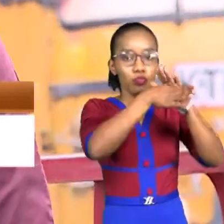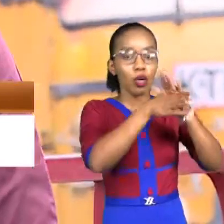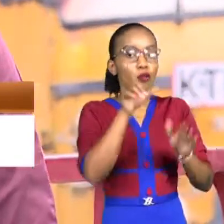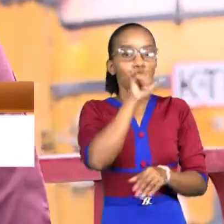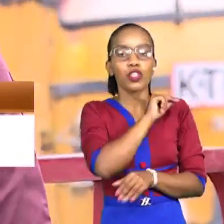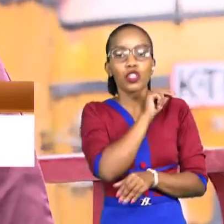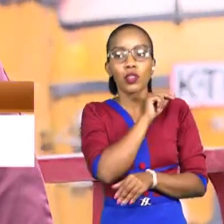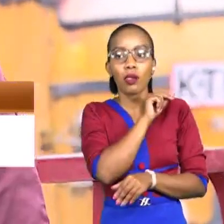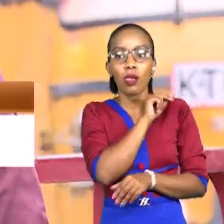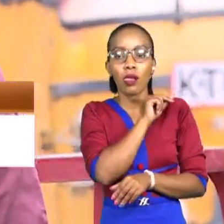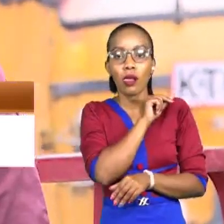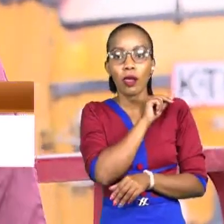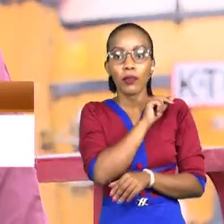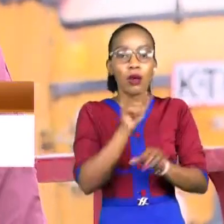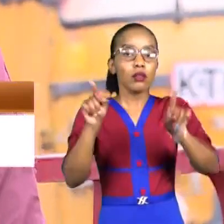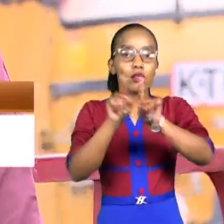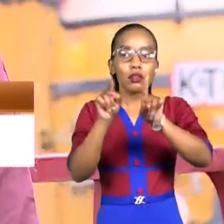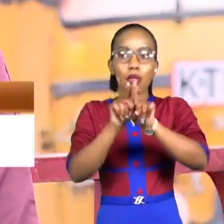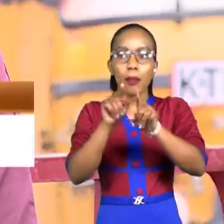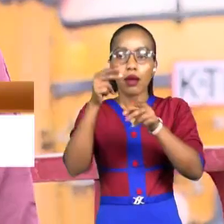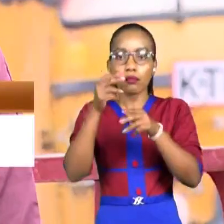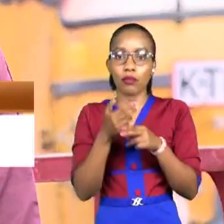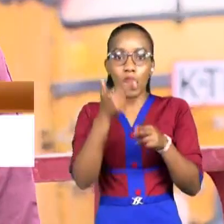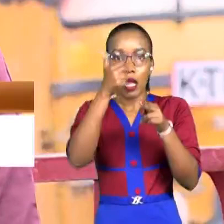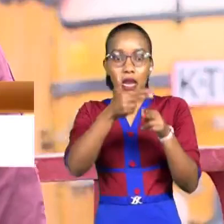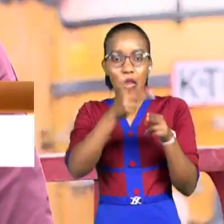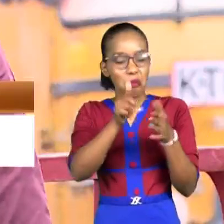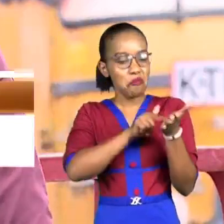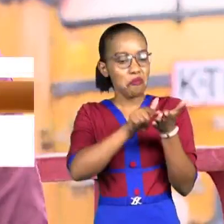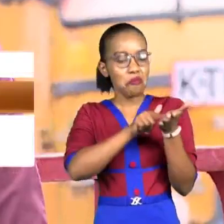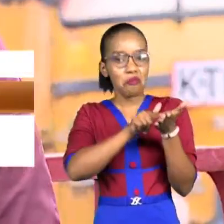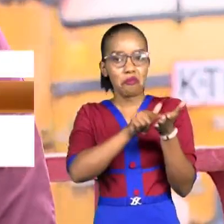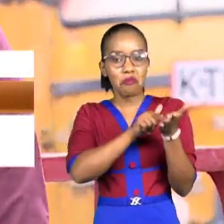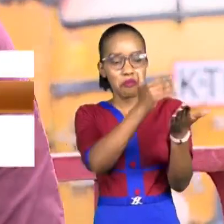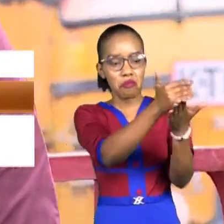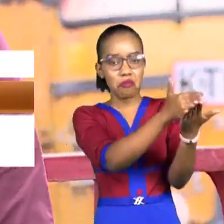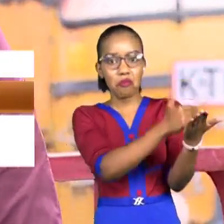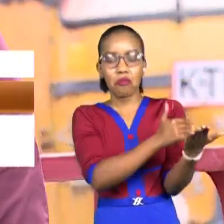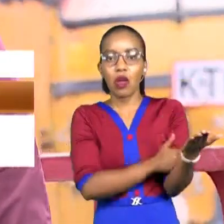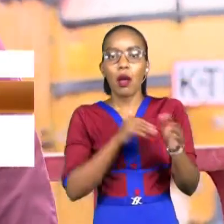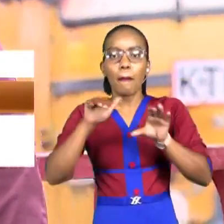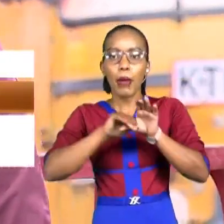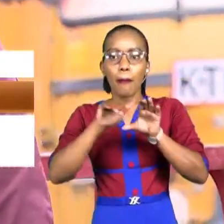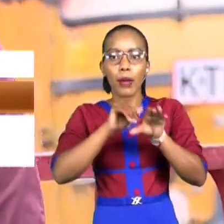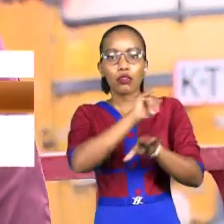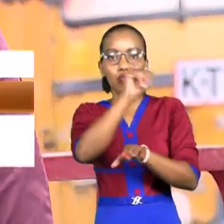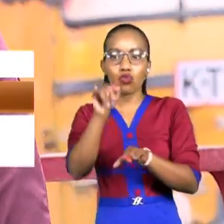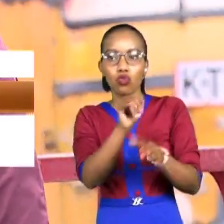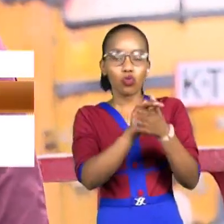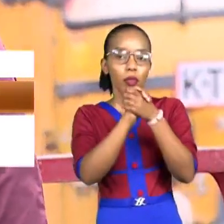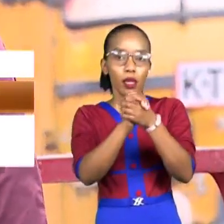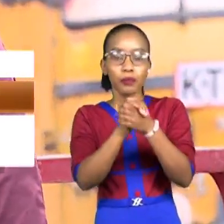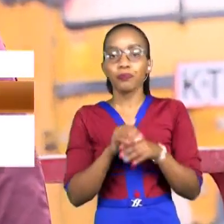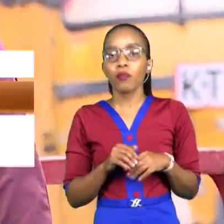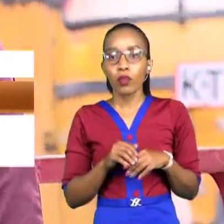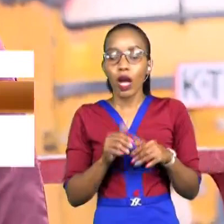mteule, na vile vile jina lake kubanduliwa kutoka orodha ya wanachama wa chama cha Jubilee. Hadi